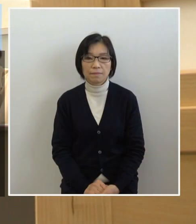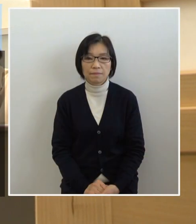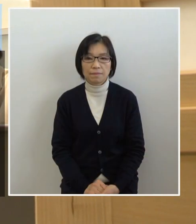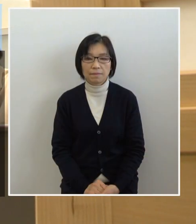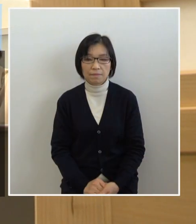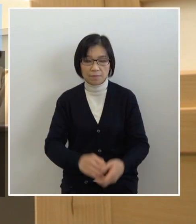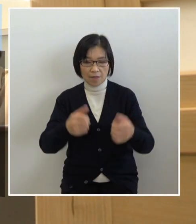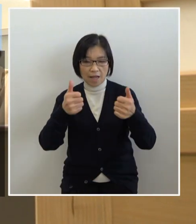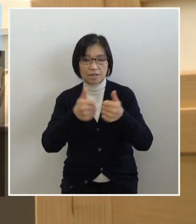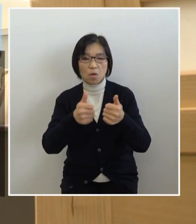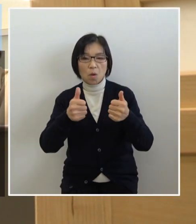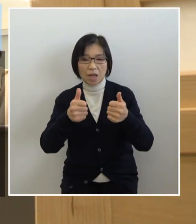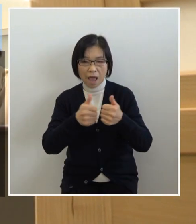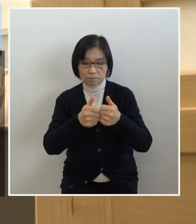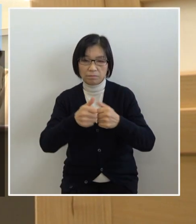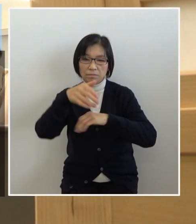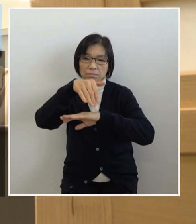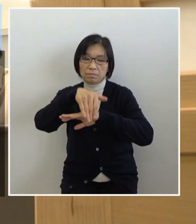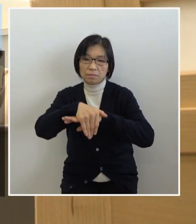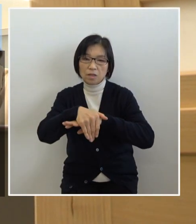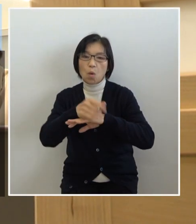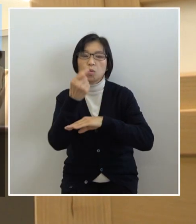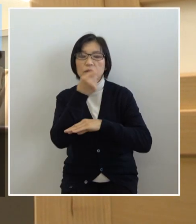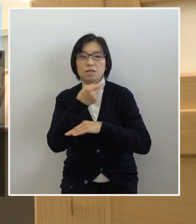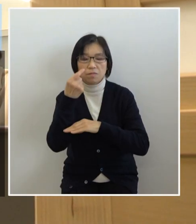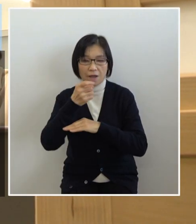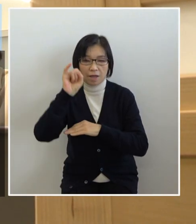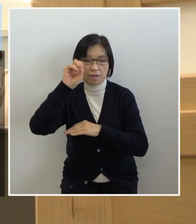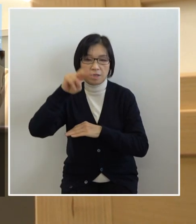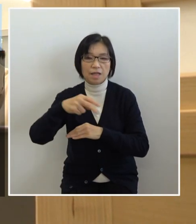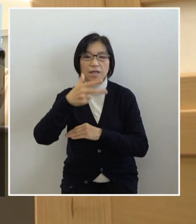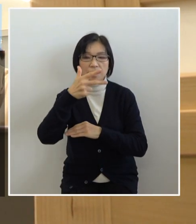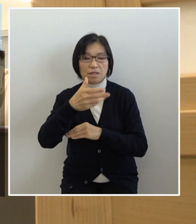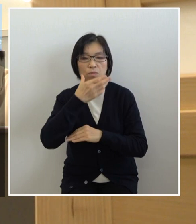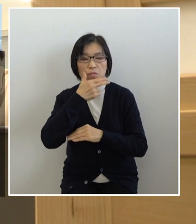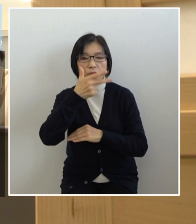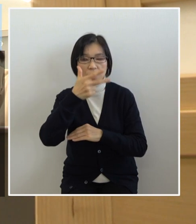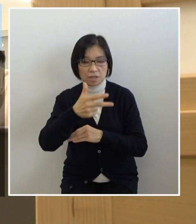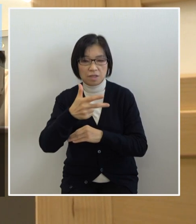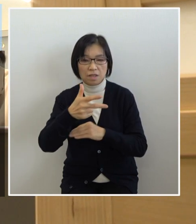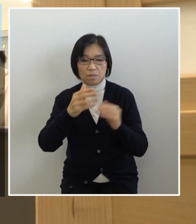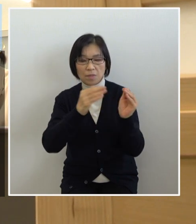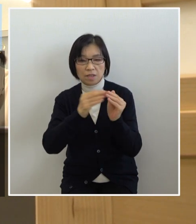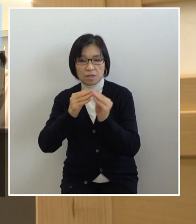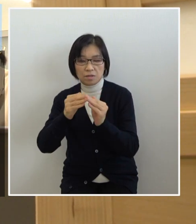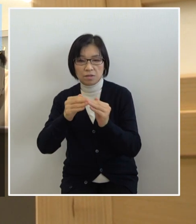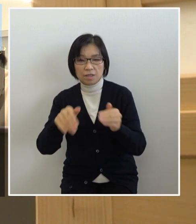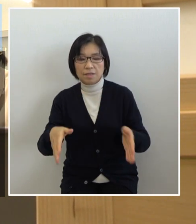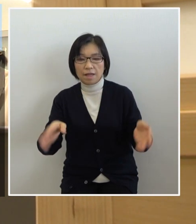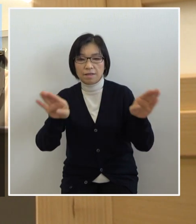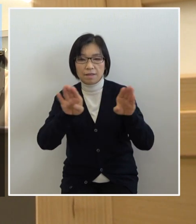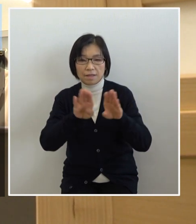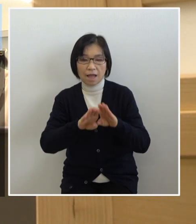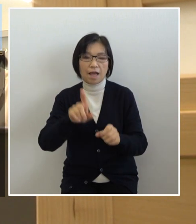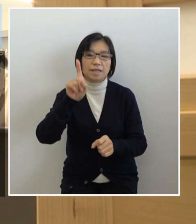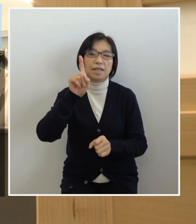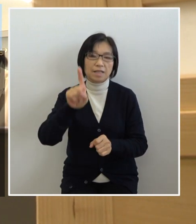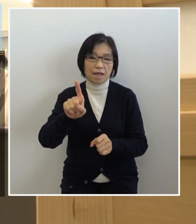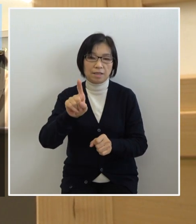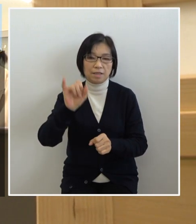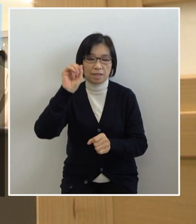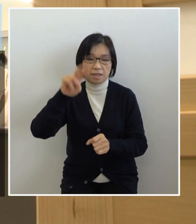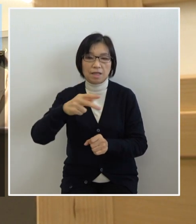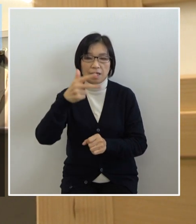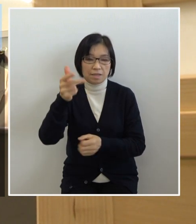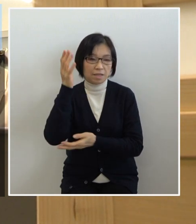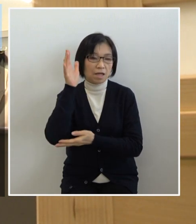相談窓口は伊那市福祉まちづくりセンター1階伊那市役所福